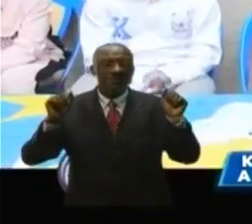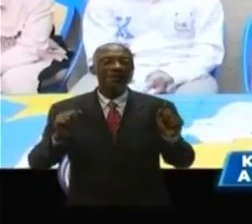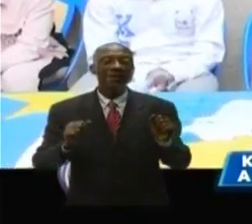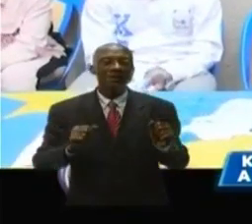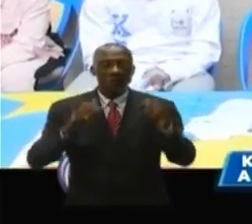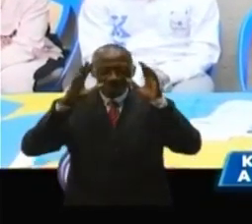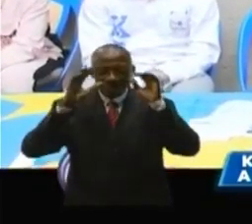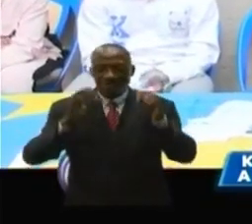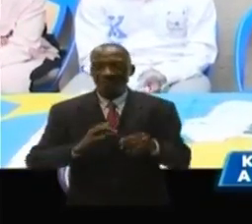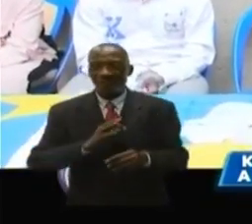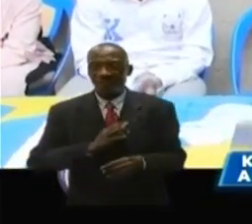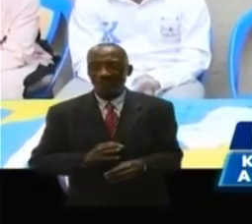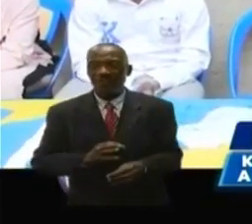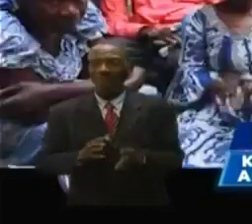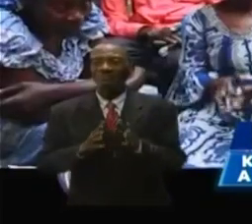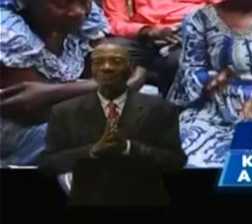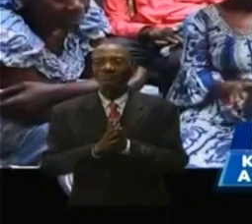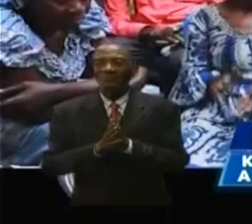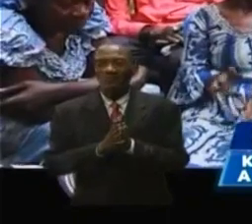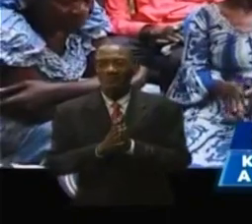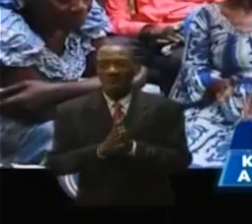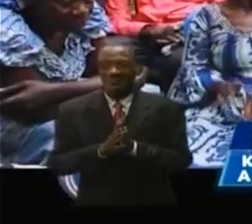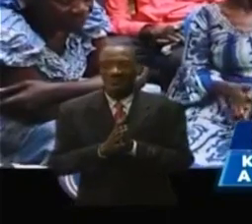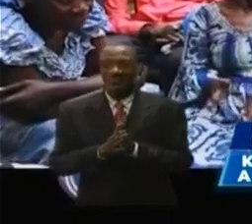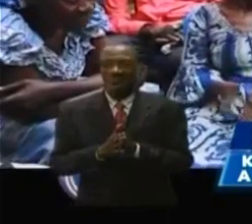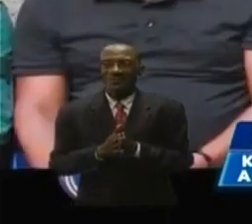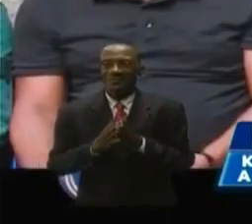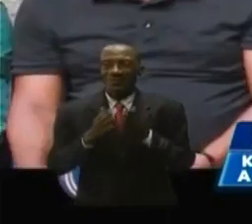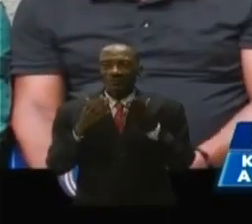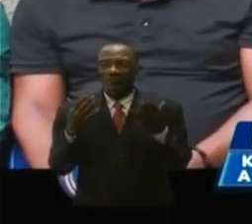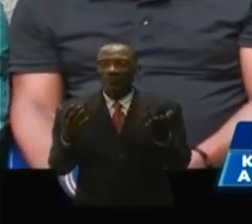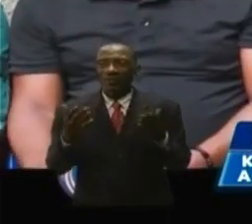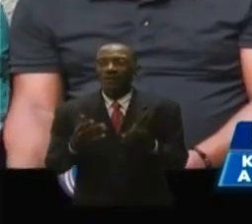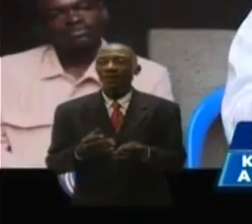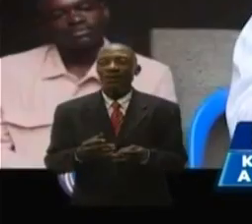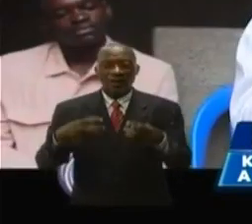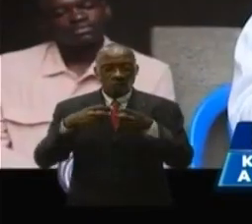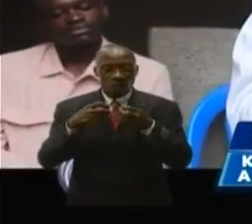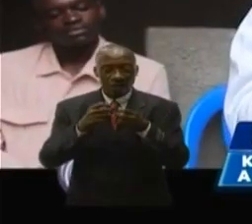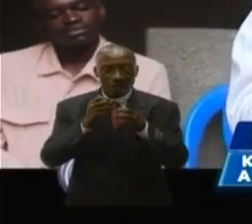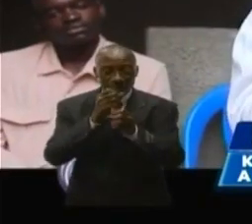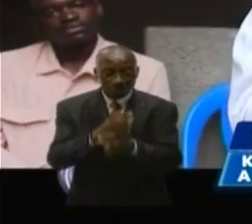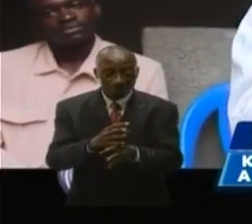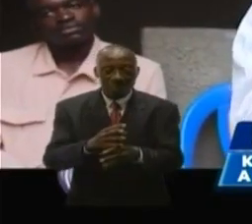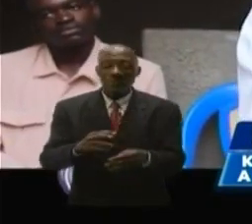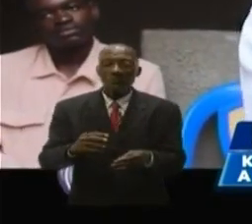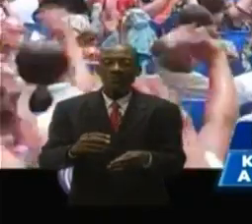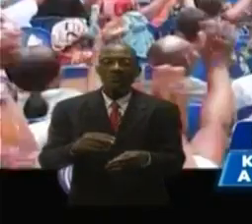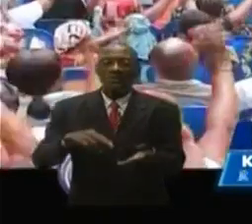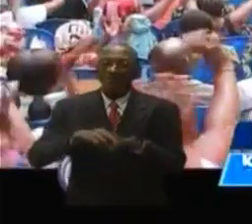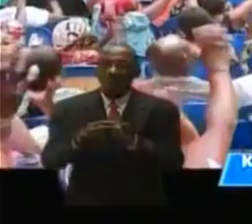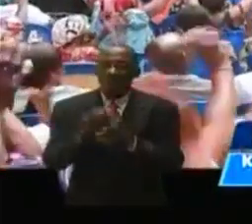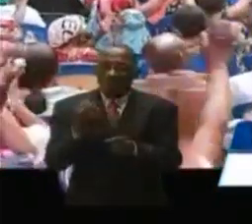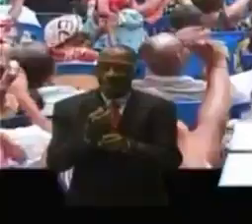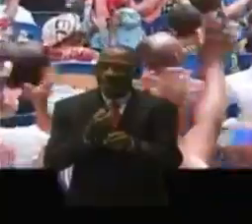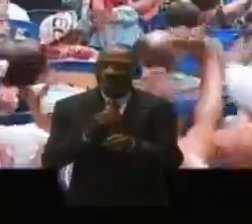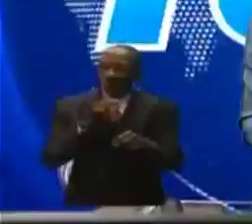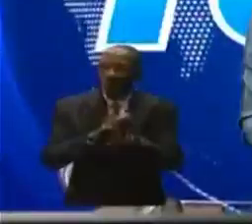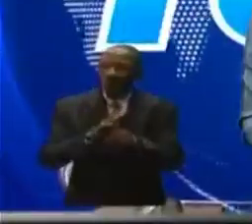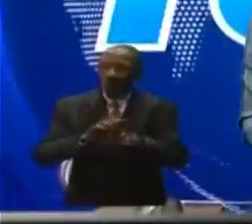pour permettre un bon enseignement des élèves dans l'apprentissage des nouvelles technologies, de l'information et de la